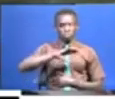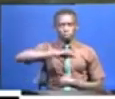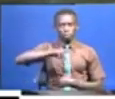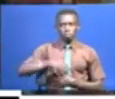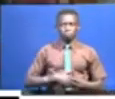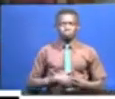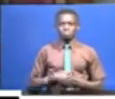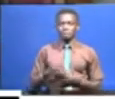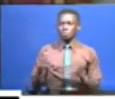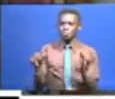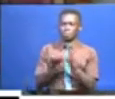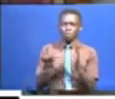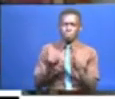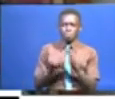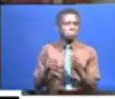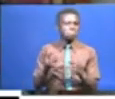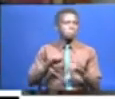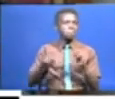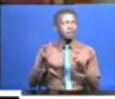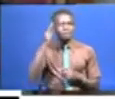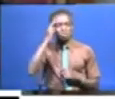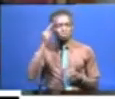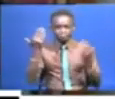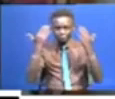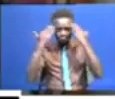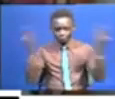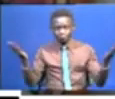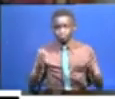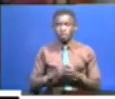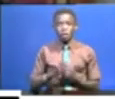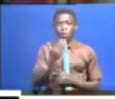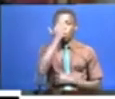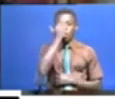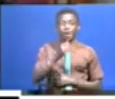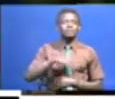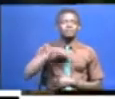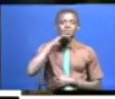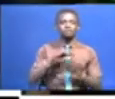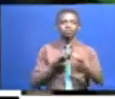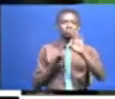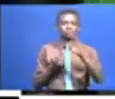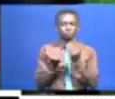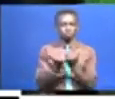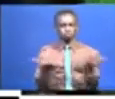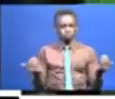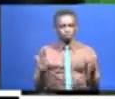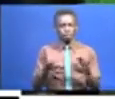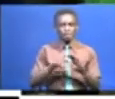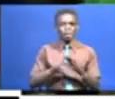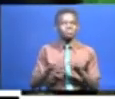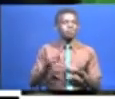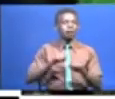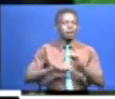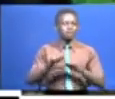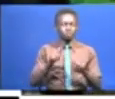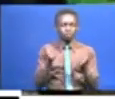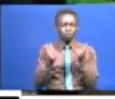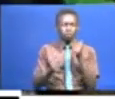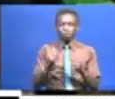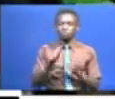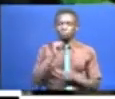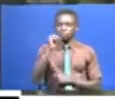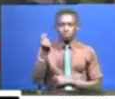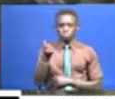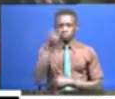hii kufuatia madai ya vifo vya watoto watatu katika hali tatanishi. Wadau sasa wanaitaka wizara ya elimu